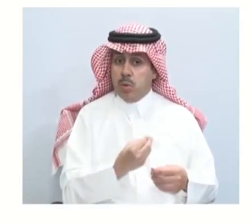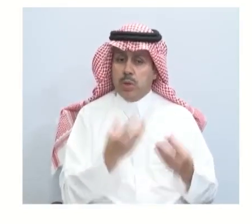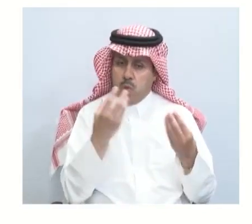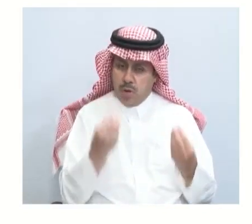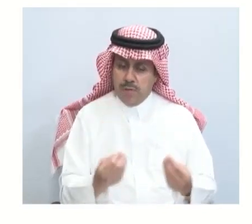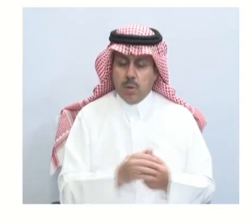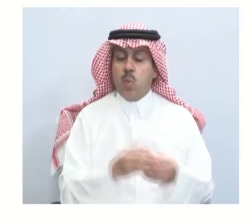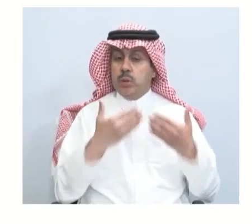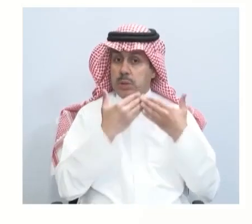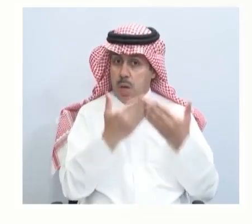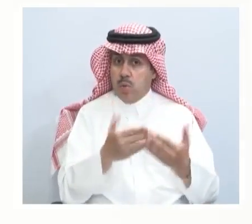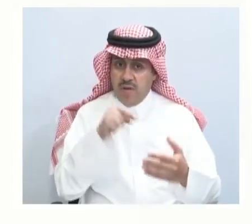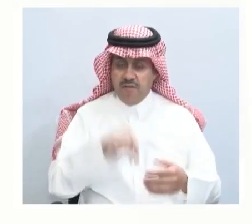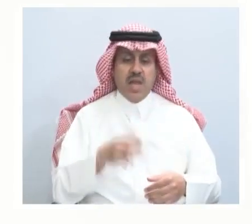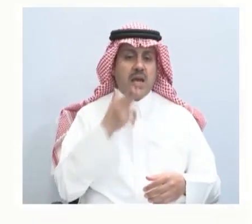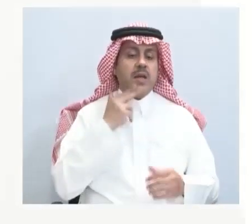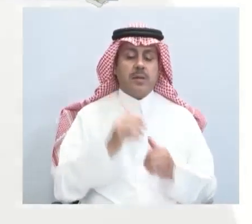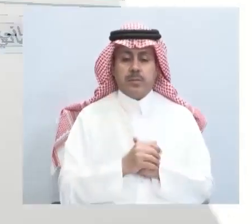والتعاون في